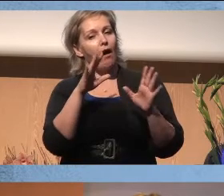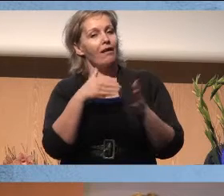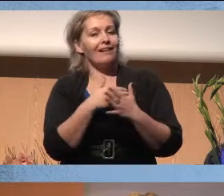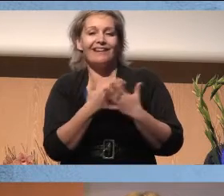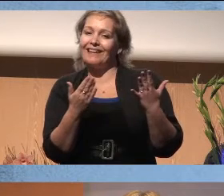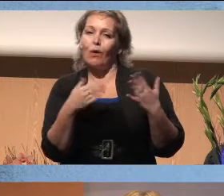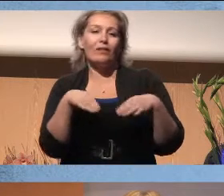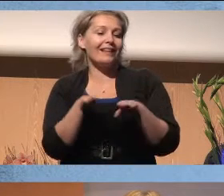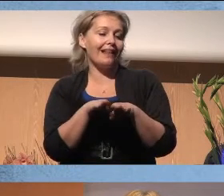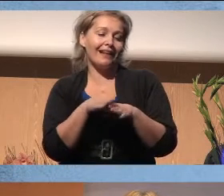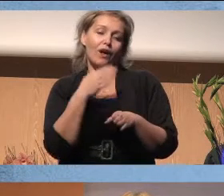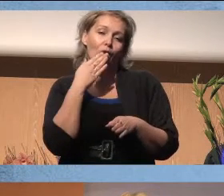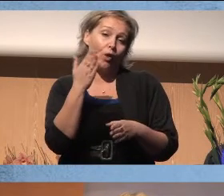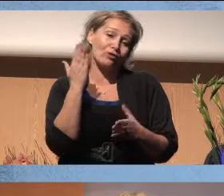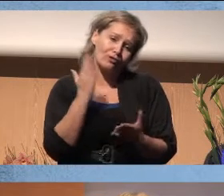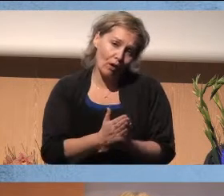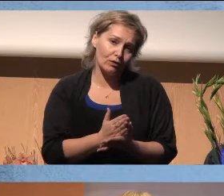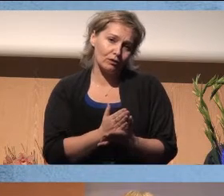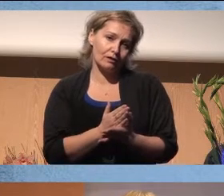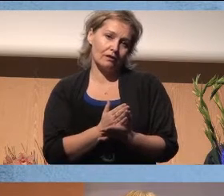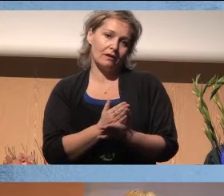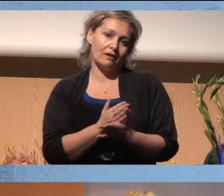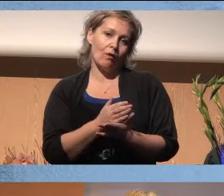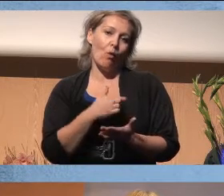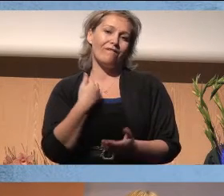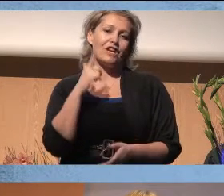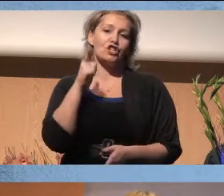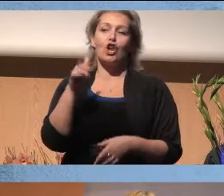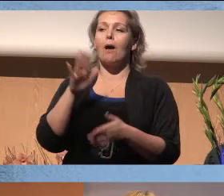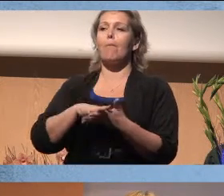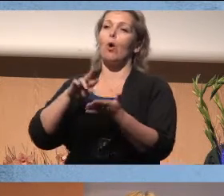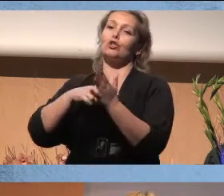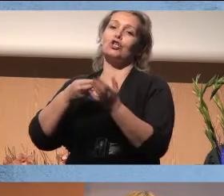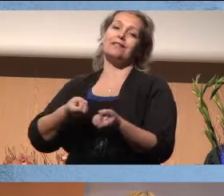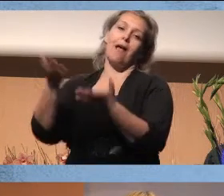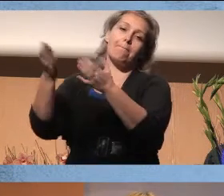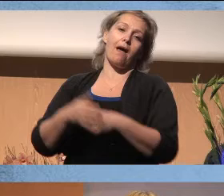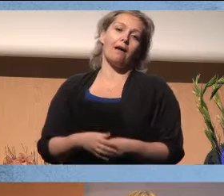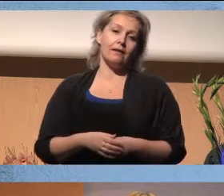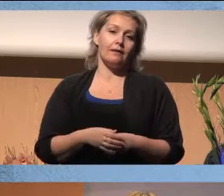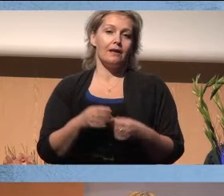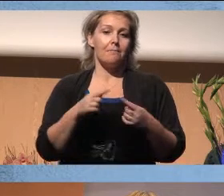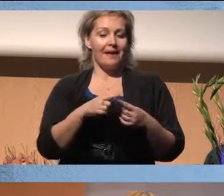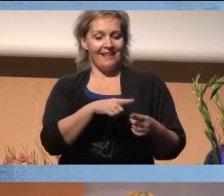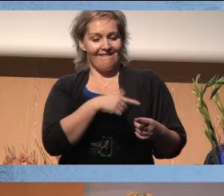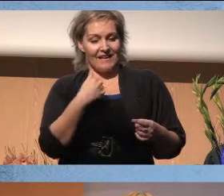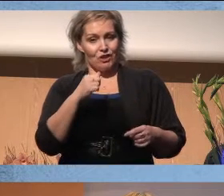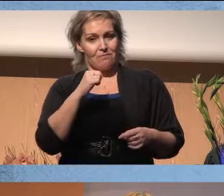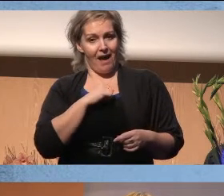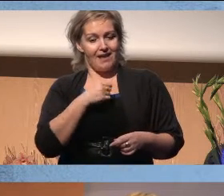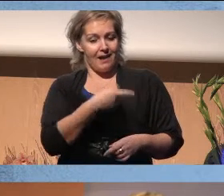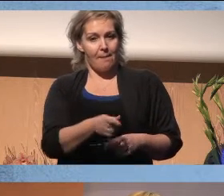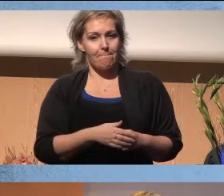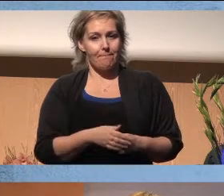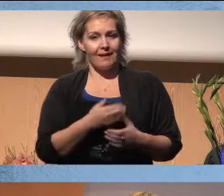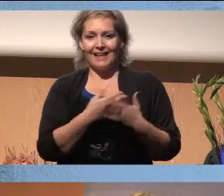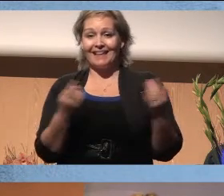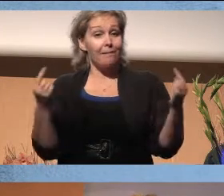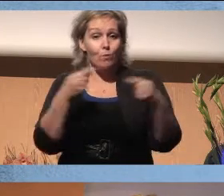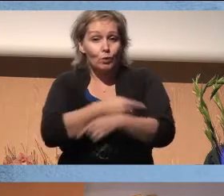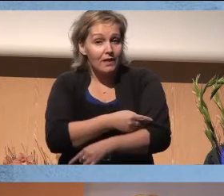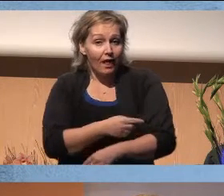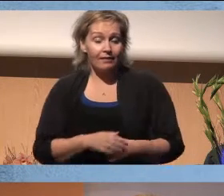altså ikke å tilrettelegge godt nok, og vi skylder på systemene. men det er vi som eier dem, ikke